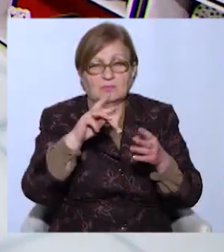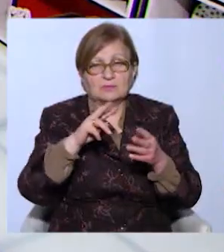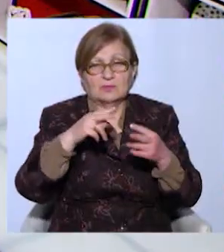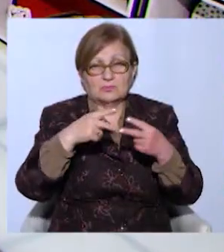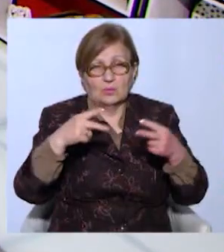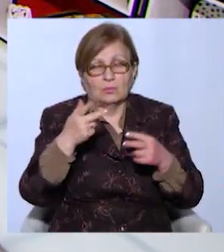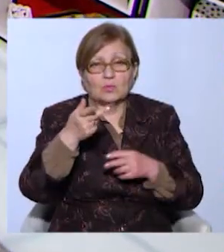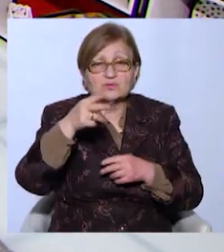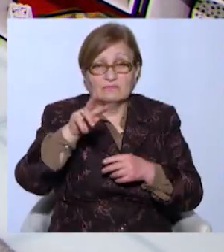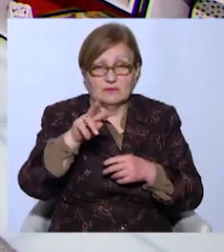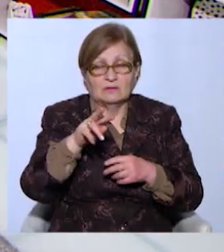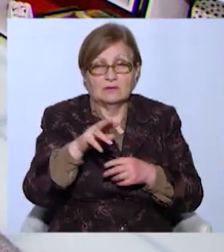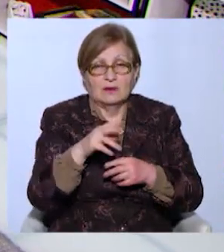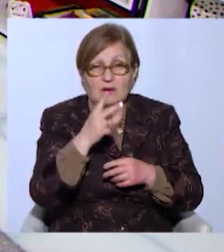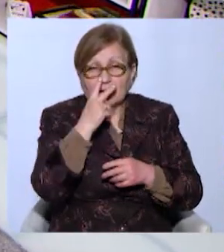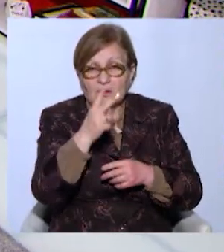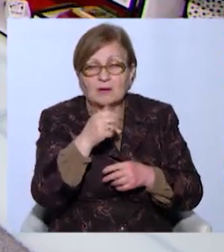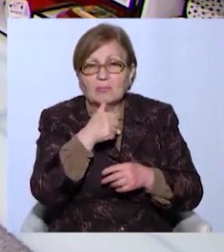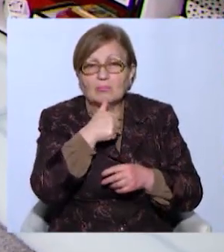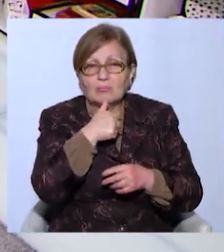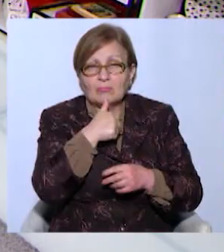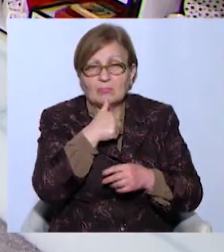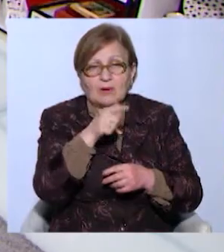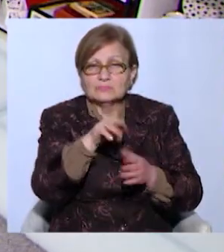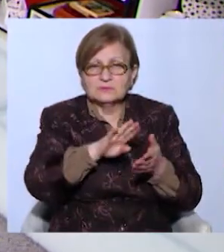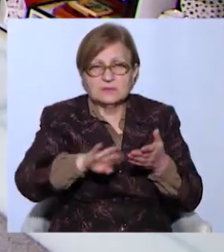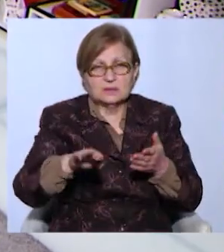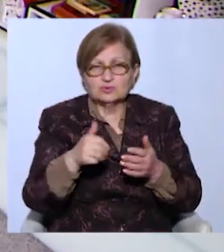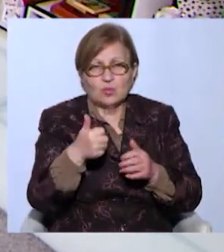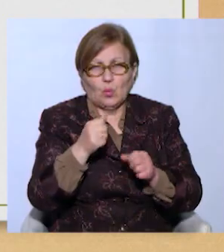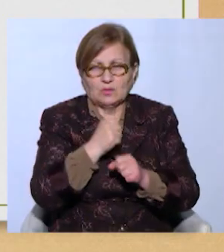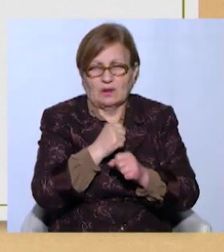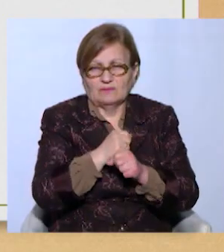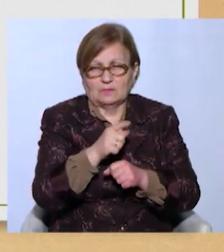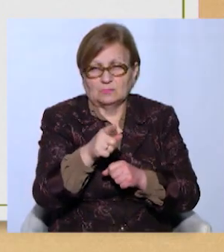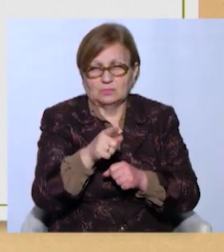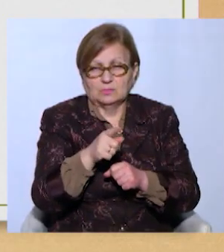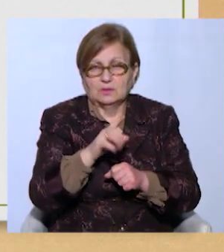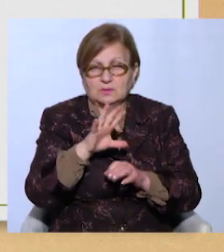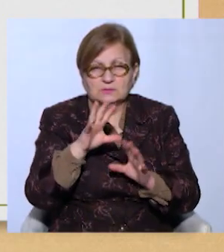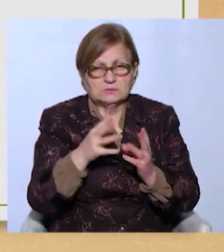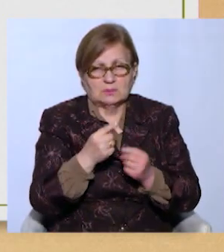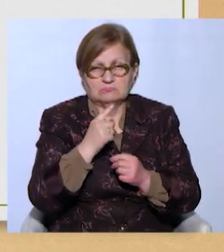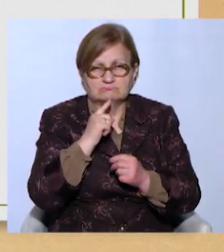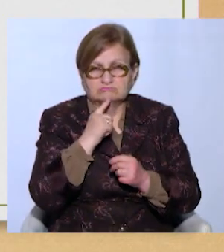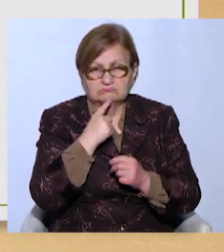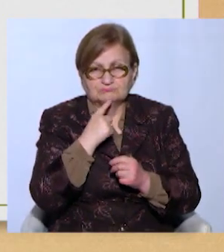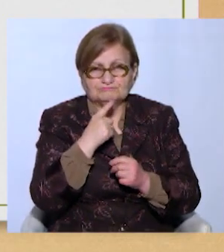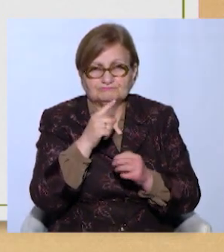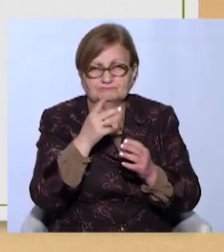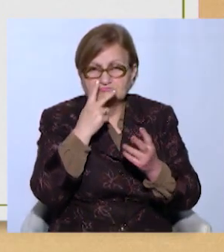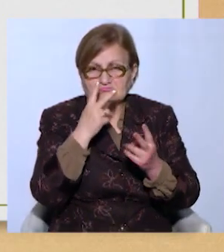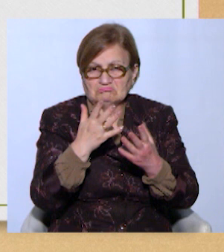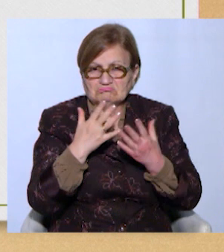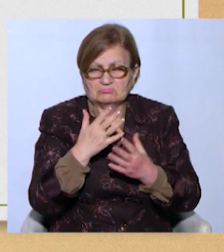კვადრატები. მოდით სცადეთ ამის გარეშეც, როგორ ამოიხსნებოდა ეს ამოცანა. საკმაოდ რთული გამოსახულებები